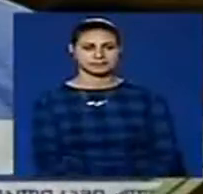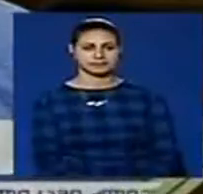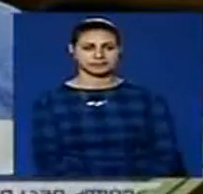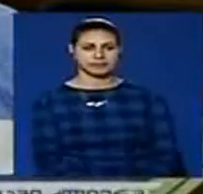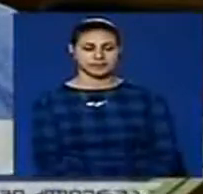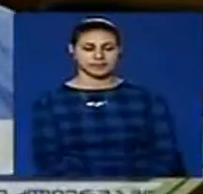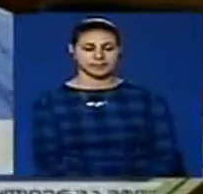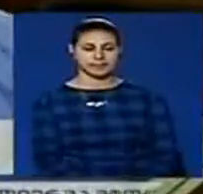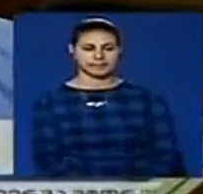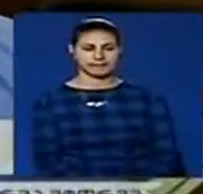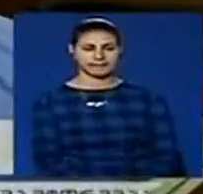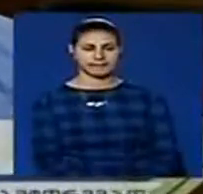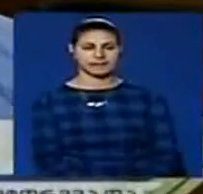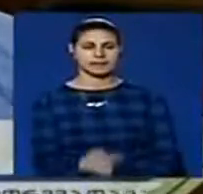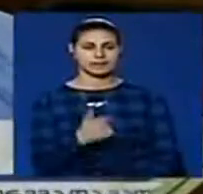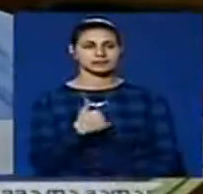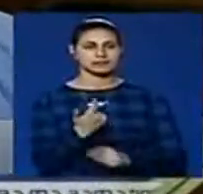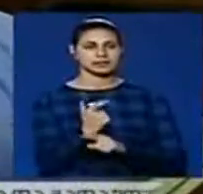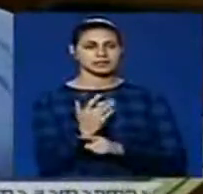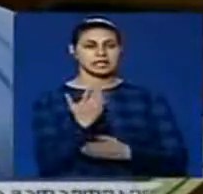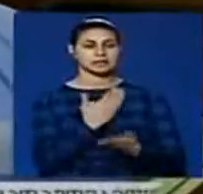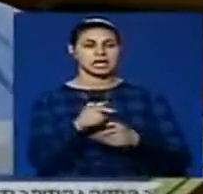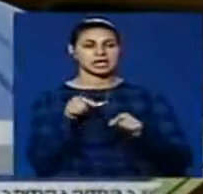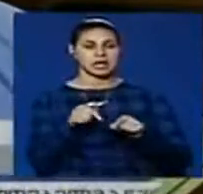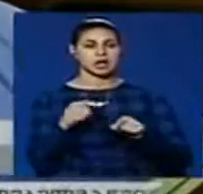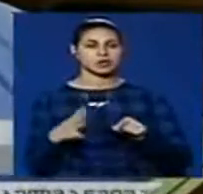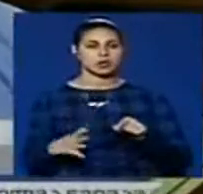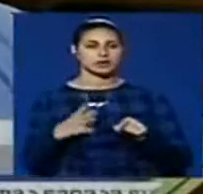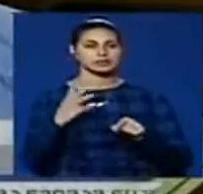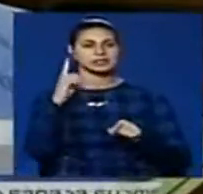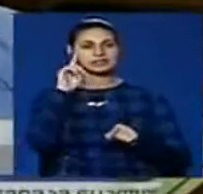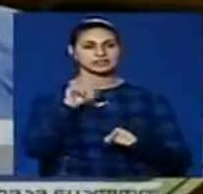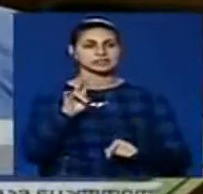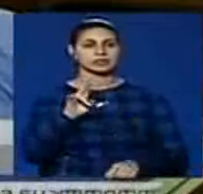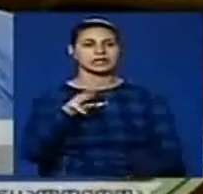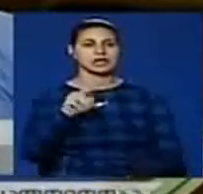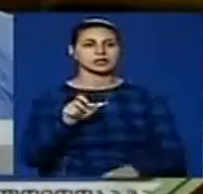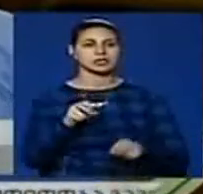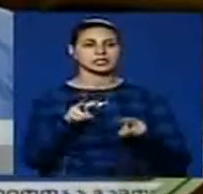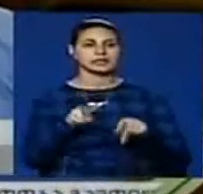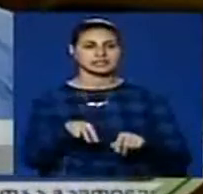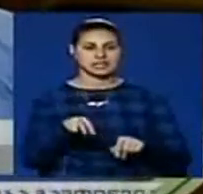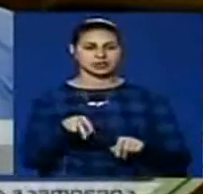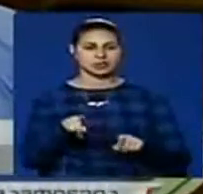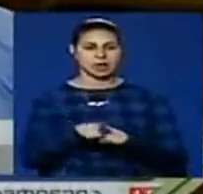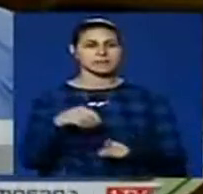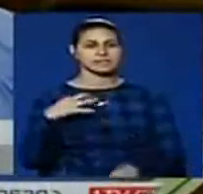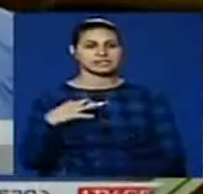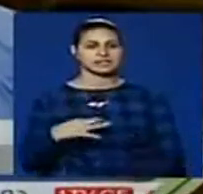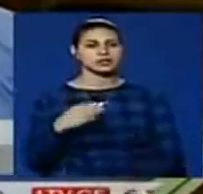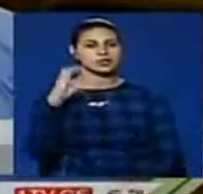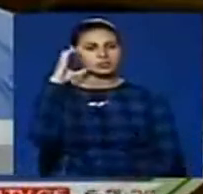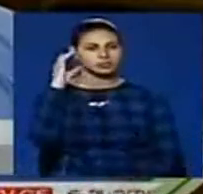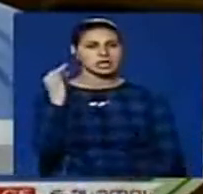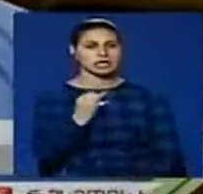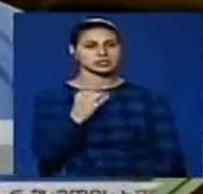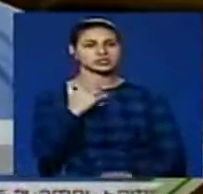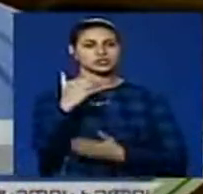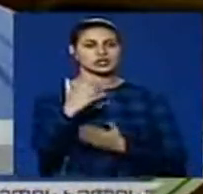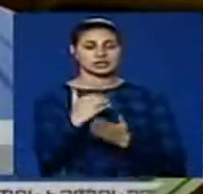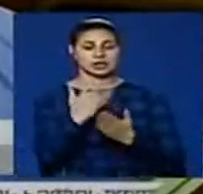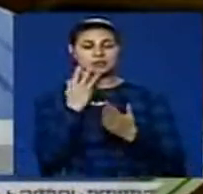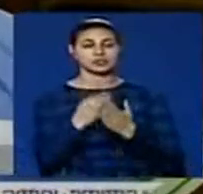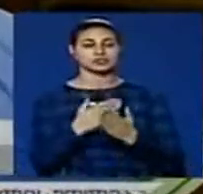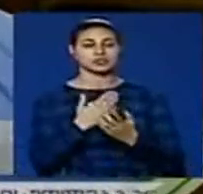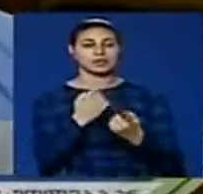This conference has მოხარული ვარ აკოფნით, ვიცი რომ ნატოს გენერალური მდივანი დაინტერესებულია მოისმინოს კონფერენციის შედეგები. ჩვენ ვისაუბრებთ